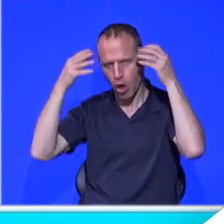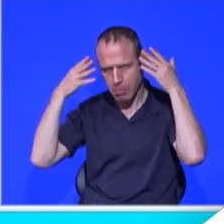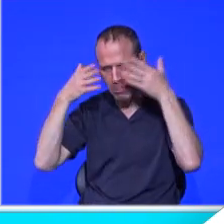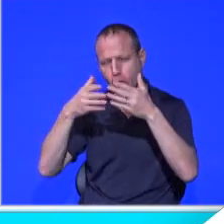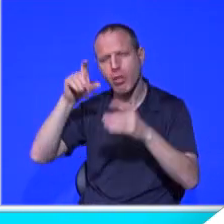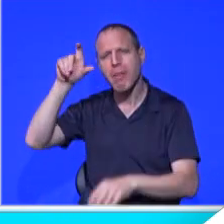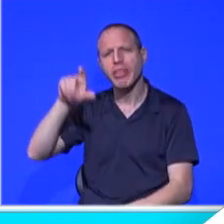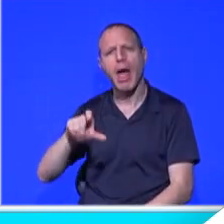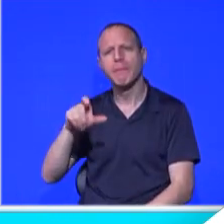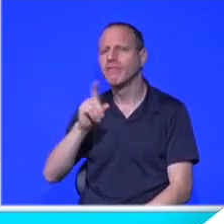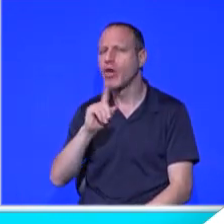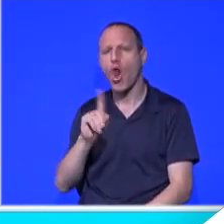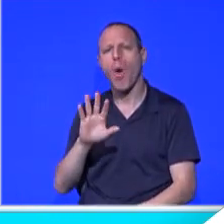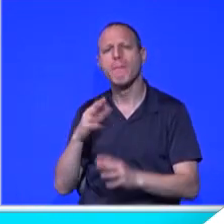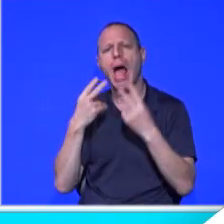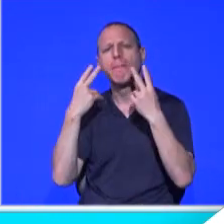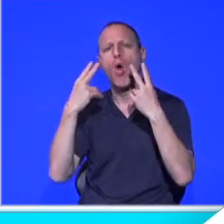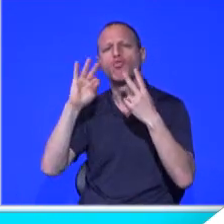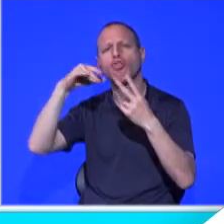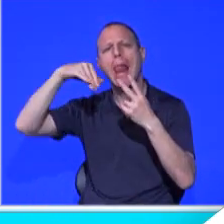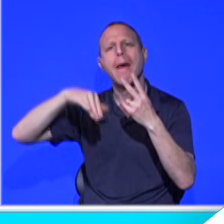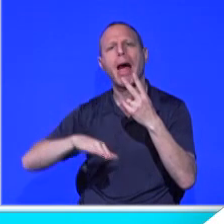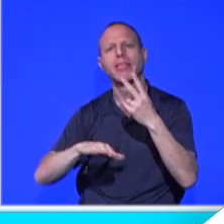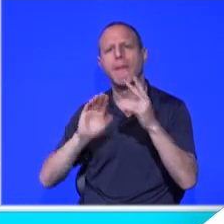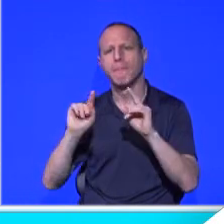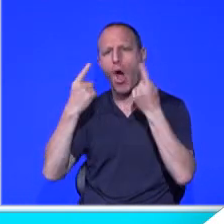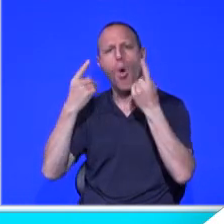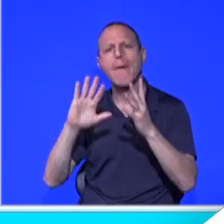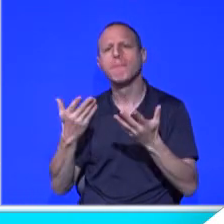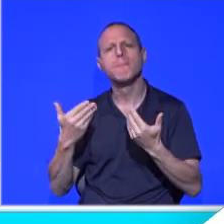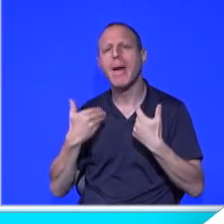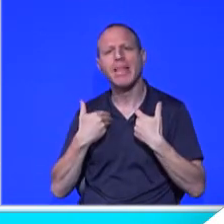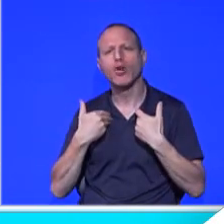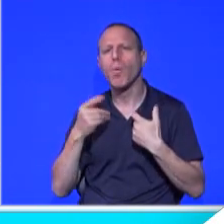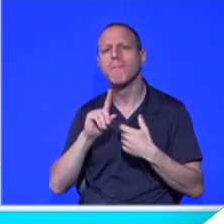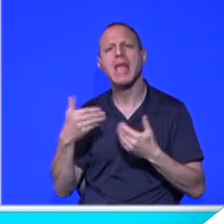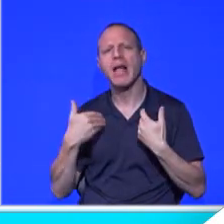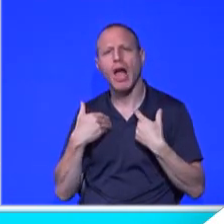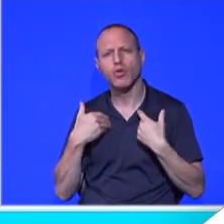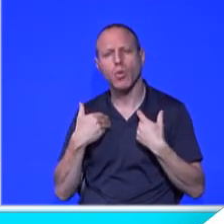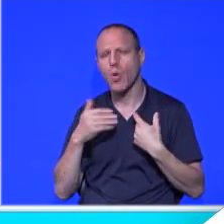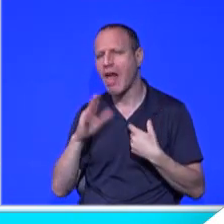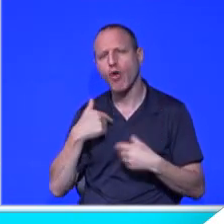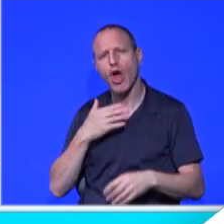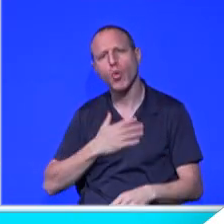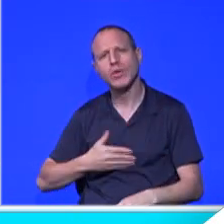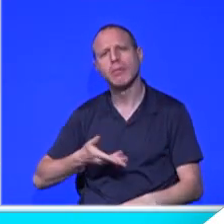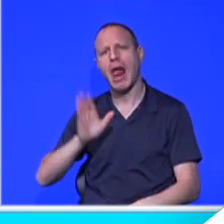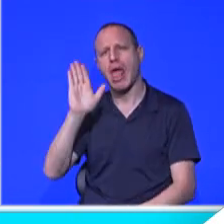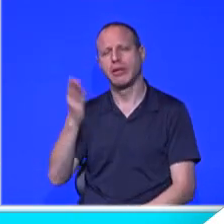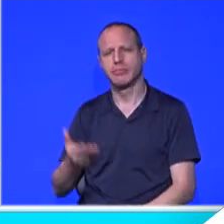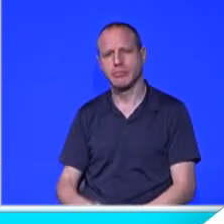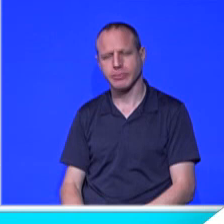באדם ולא במה המהות של למטה, מה קורה, מה אנחנו, מי אנחנו, לאן אנחנו רוצים ללכת.